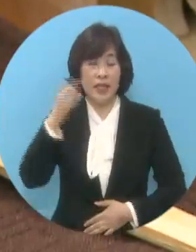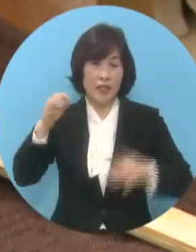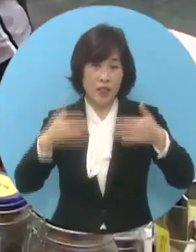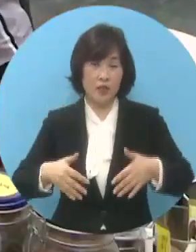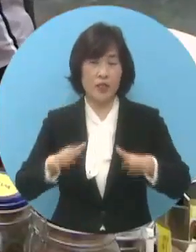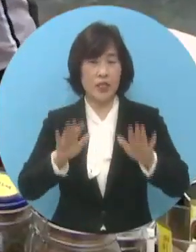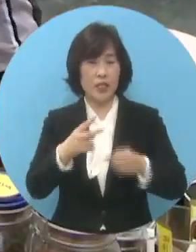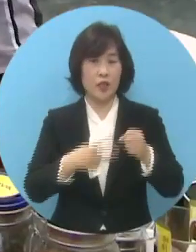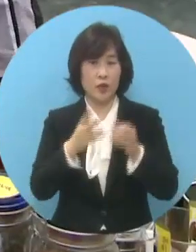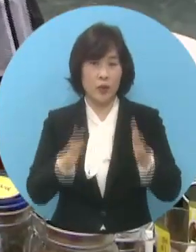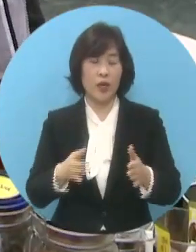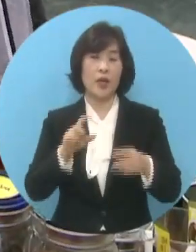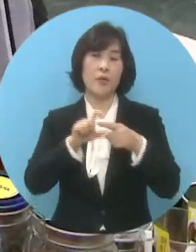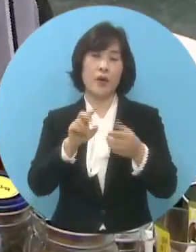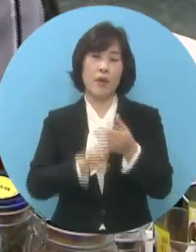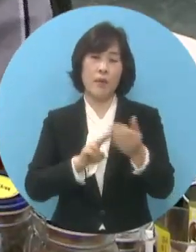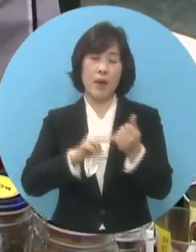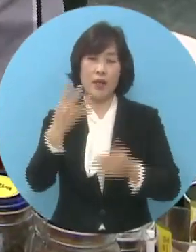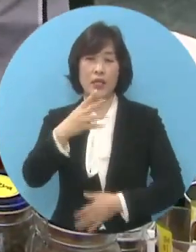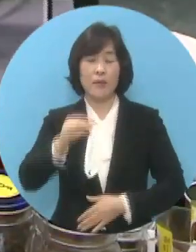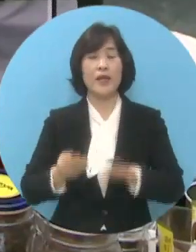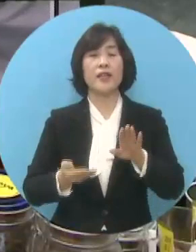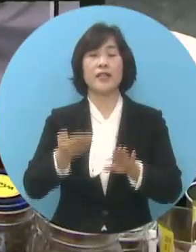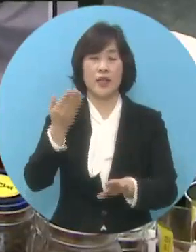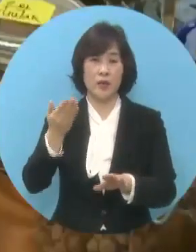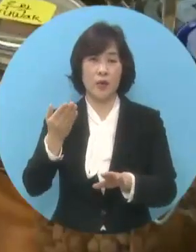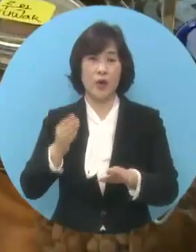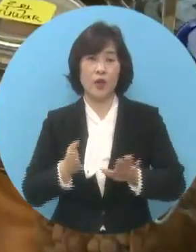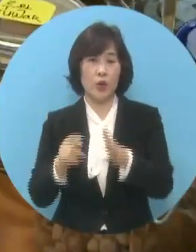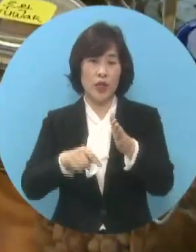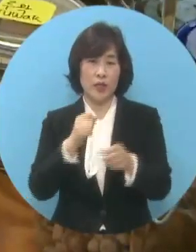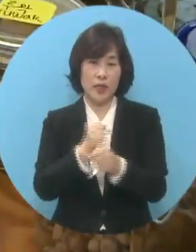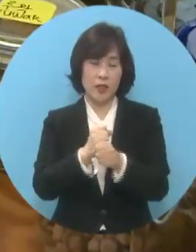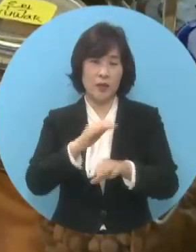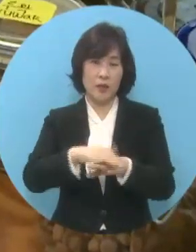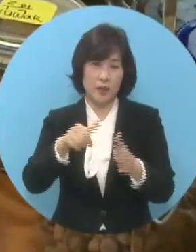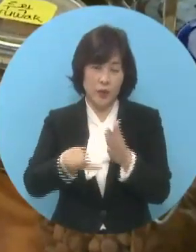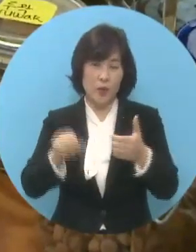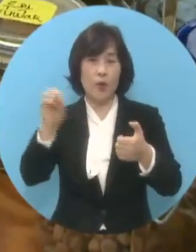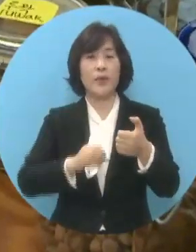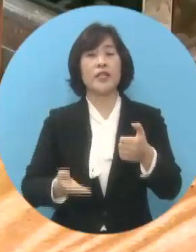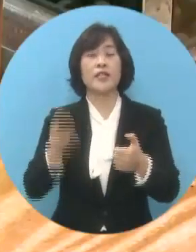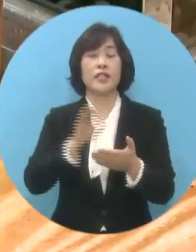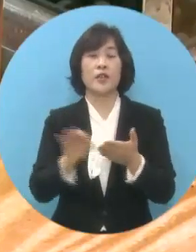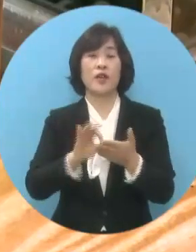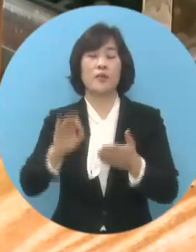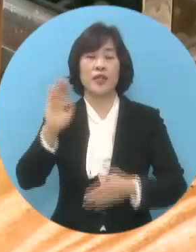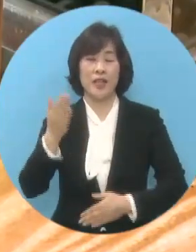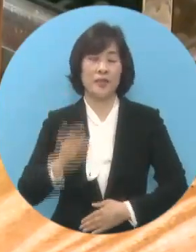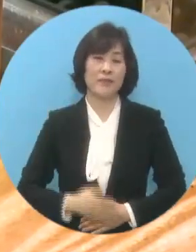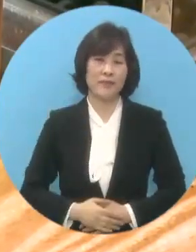2년 동안 평균 매출액이 4천만 원 이상이고 도내에서 생산되는 농산물 50% 이상을 사용하는